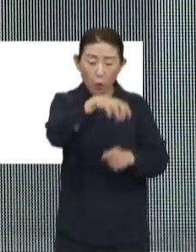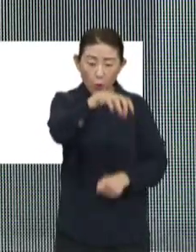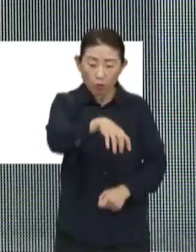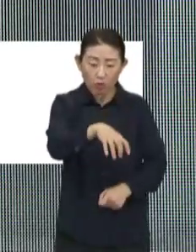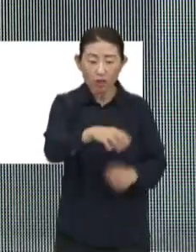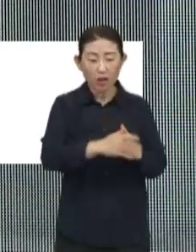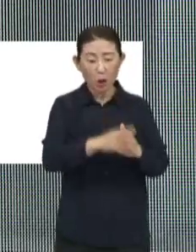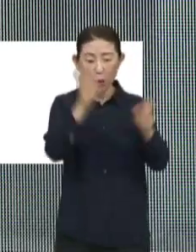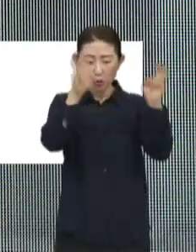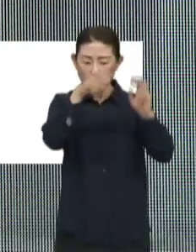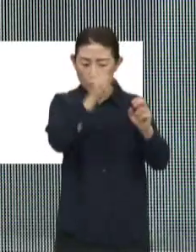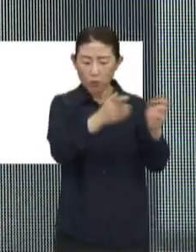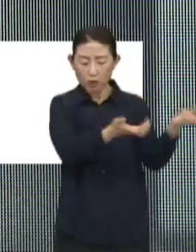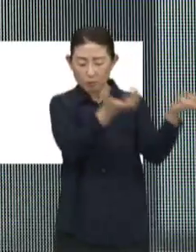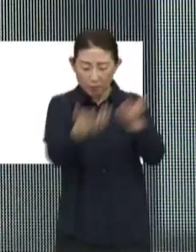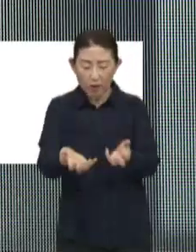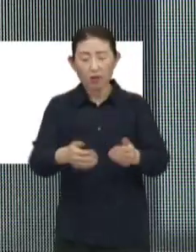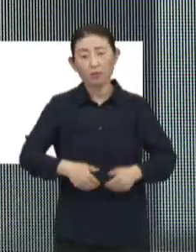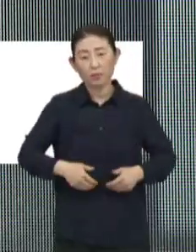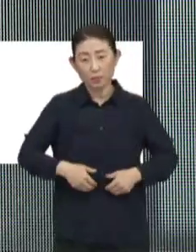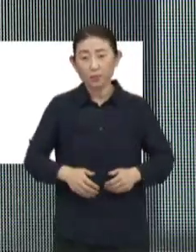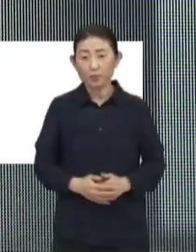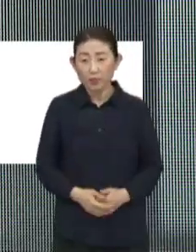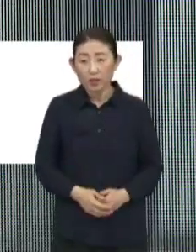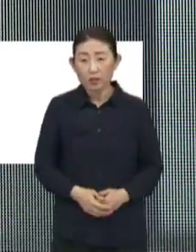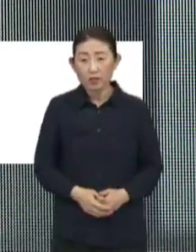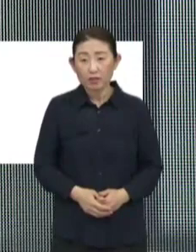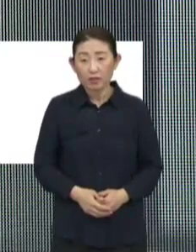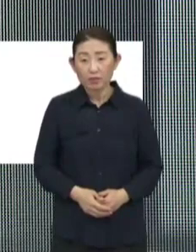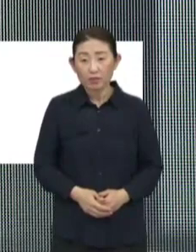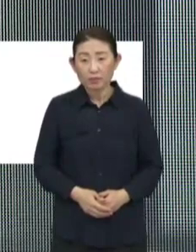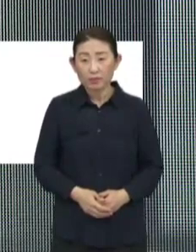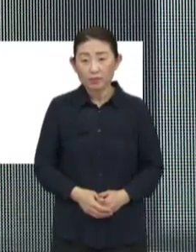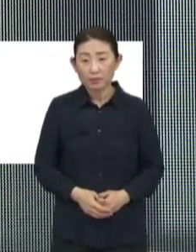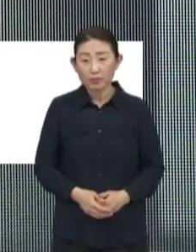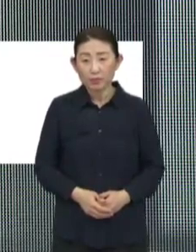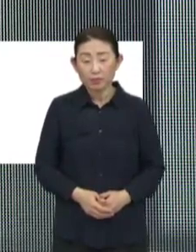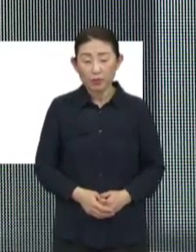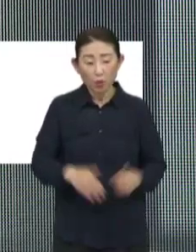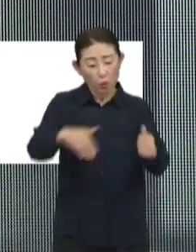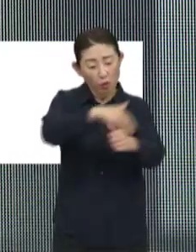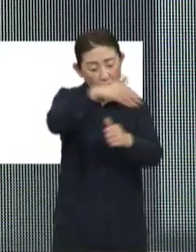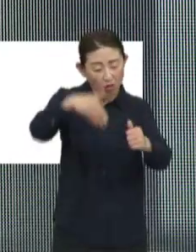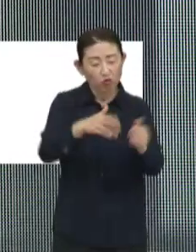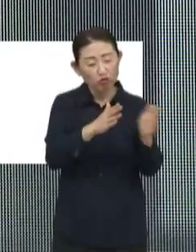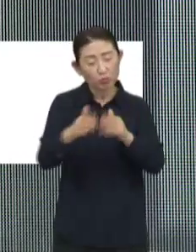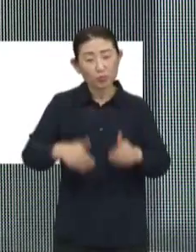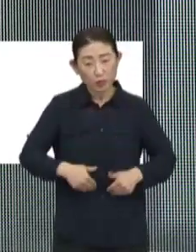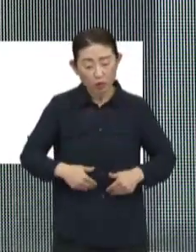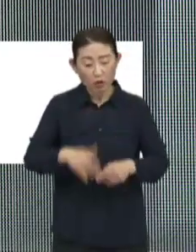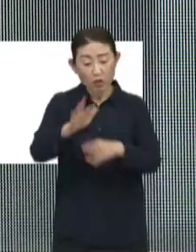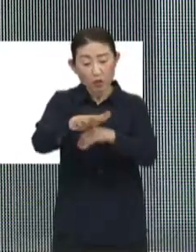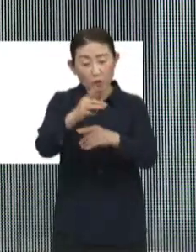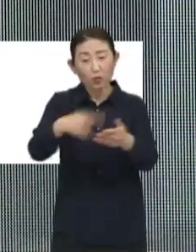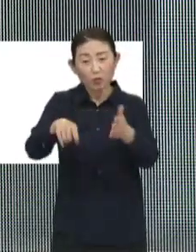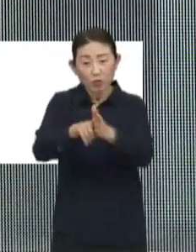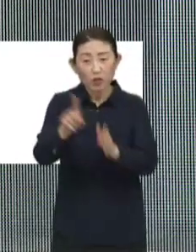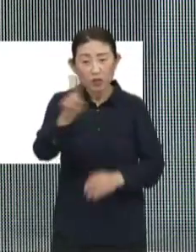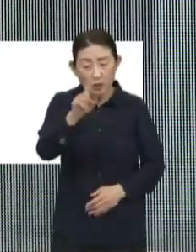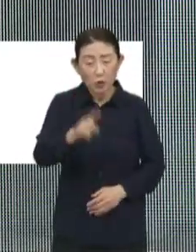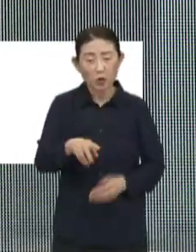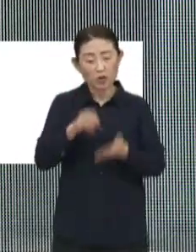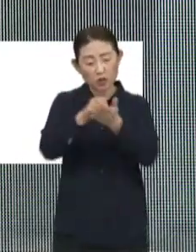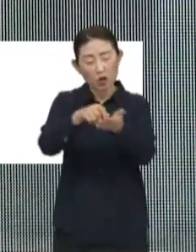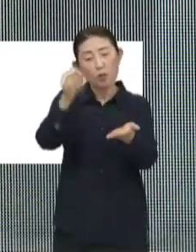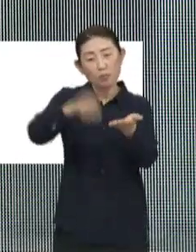우리 지역까지 끌어내려야 합니다. 수도권 우수기업을 받아들일 수 있는 역량을 갖춰야 됩니다. 농촌 지역은